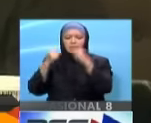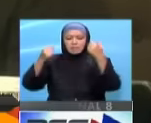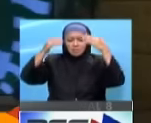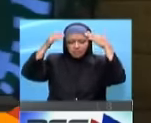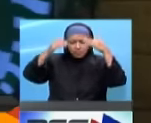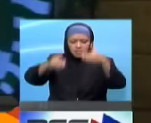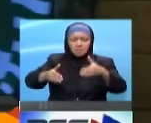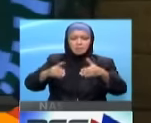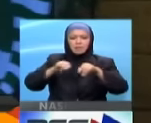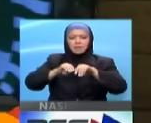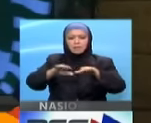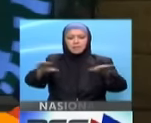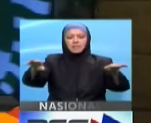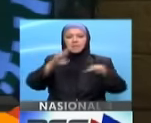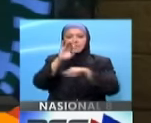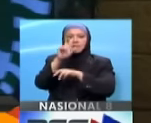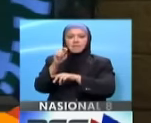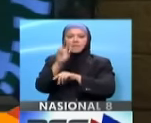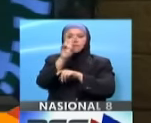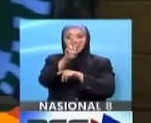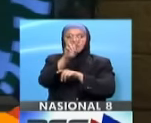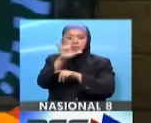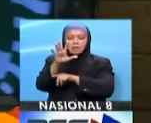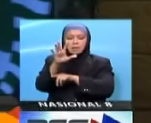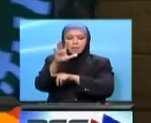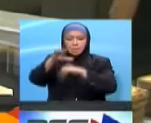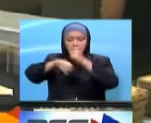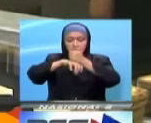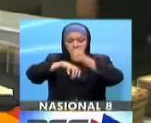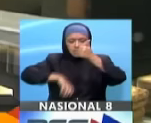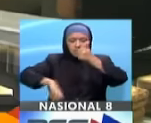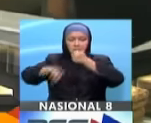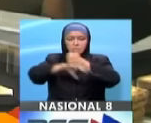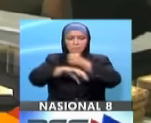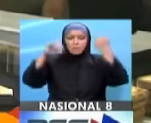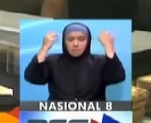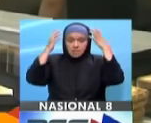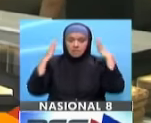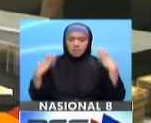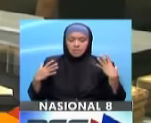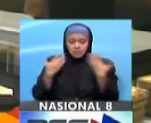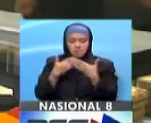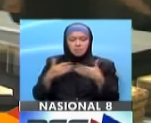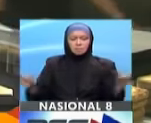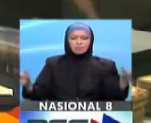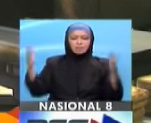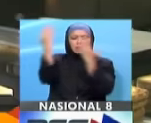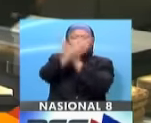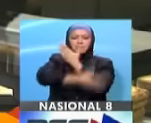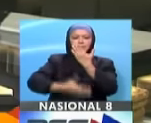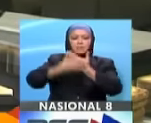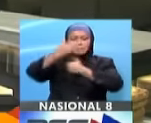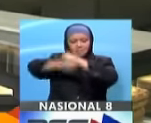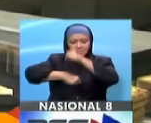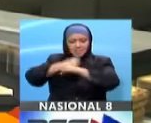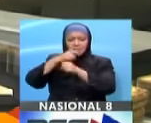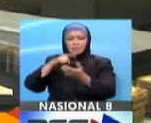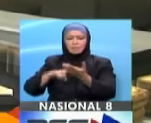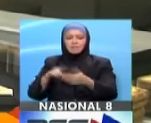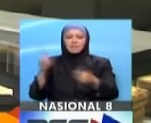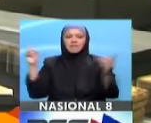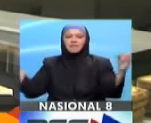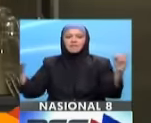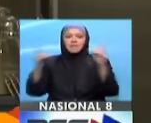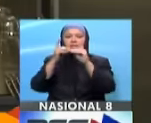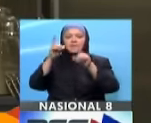runcit. Ke arah itu, 25 cawangan baru Starbucks telah dibuka di seluruh negara untuk tahun ini. Beliau ditemui pada majlis